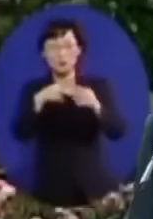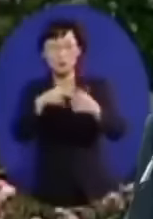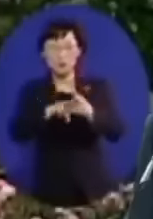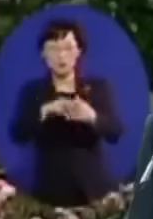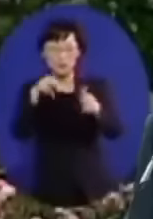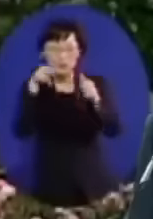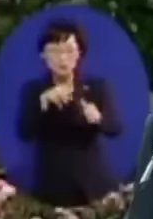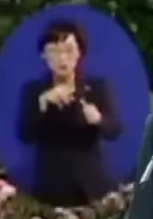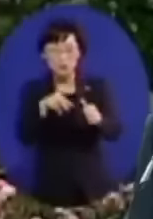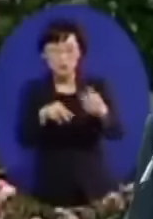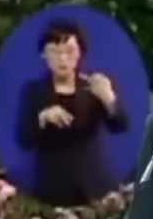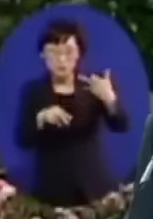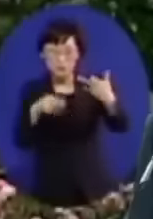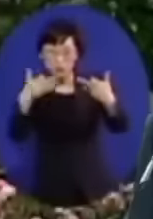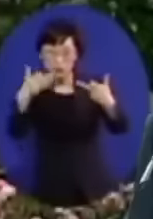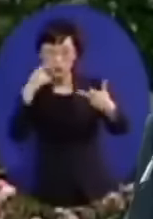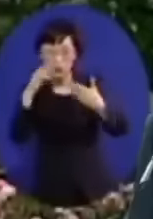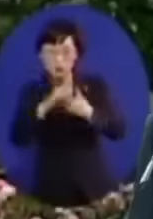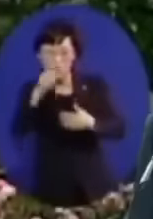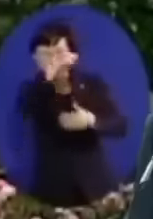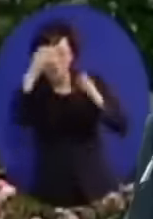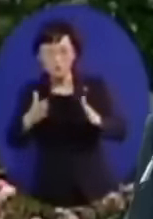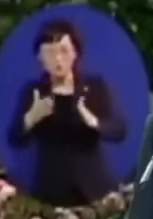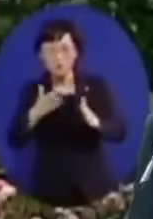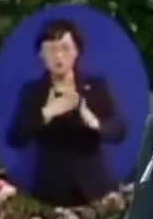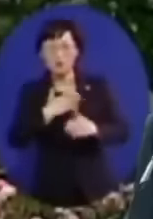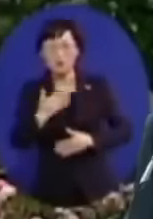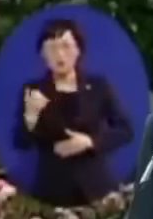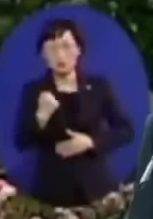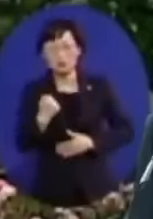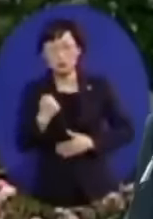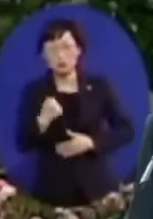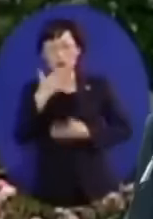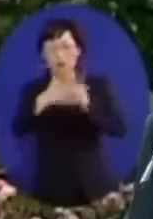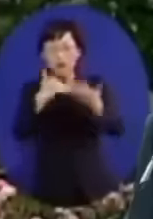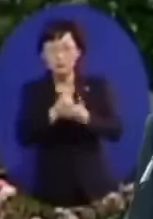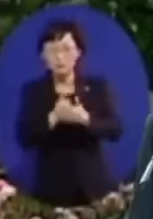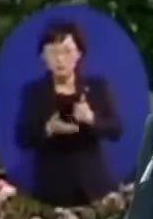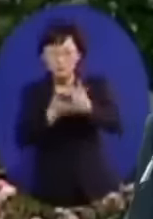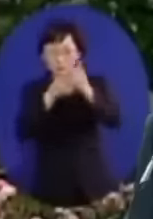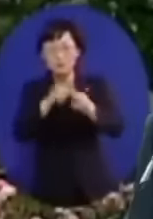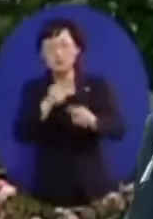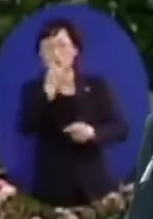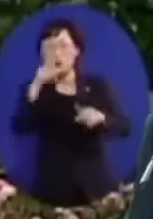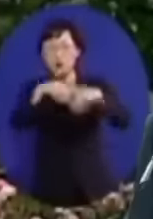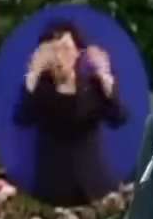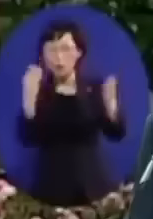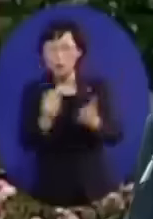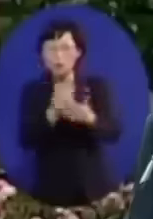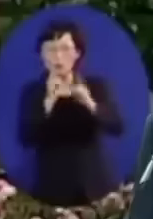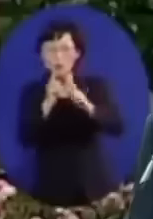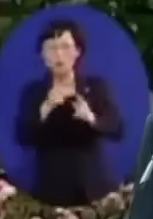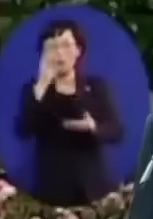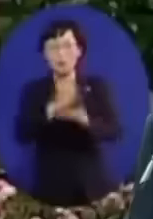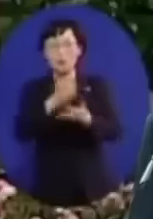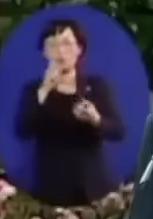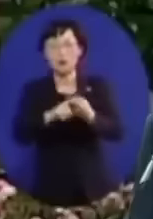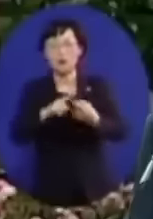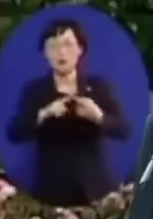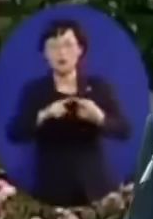보면 평생에 자기 옆에 두고 읽어 그의 하나님 야훼를 경외하기를 배우며 이 율법의 모든 말과 이 규례를 지켜 행할